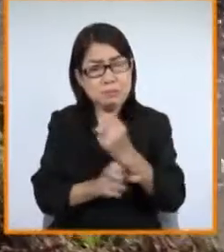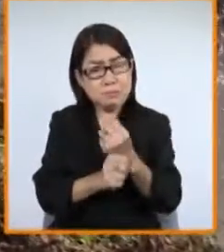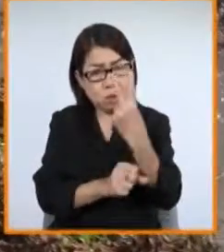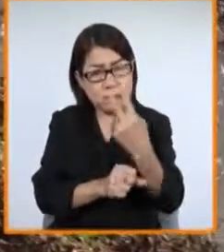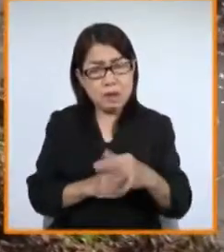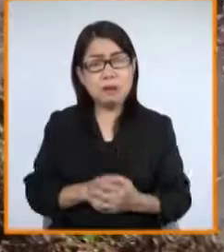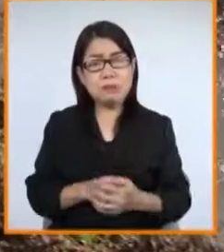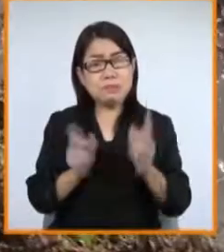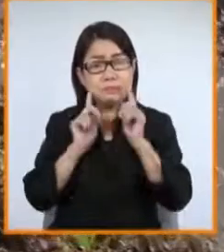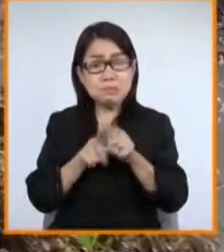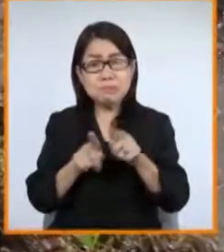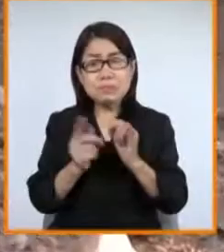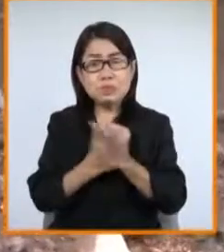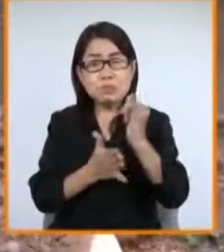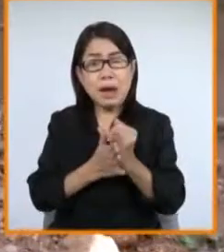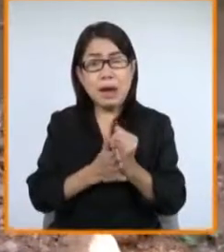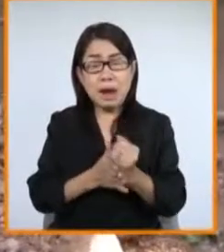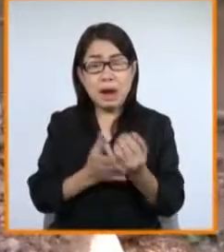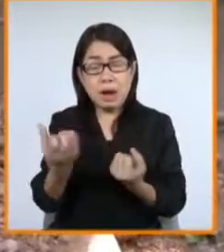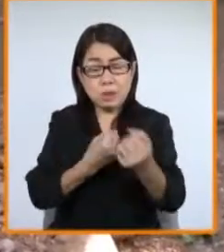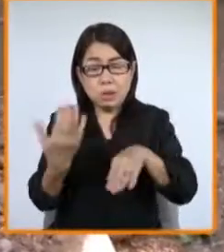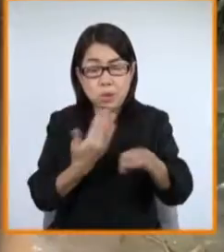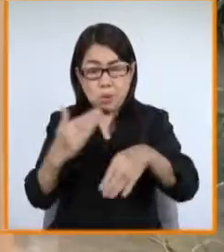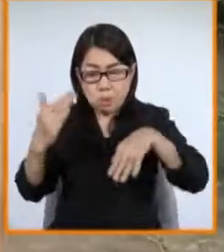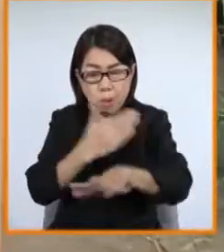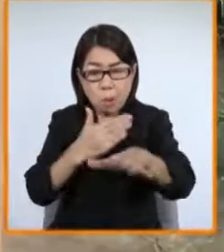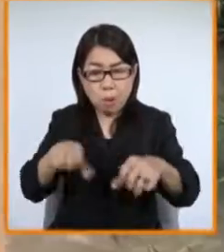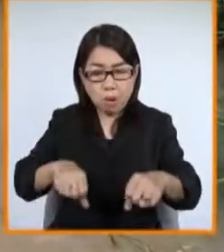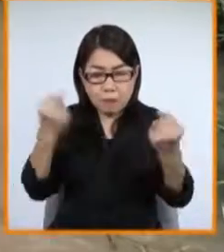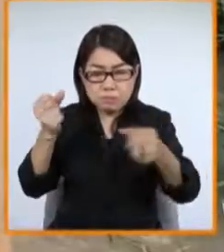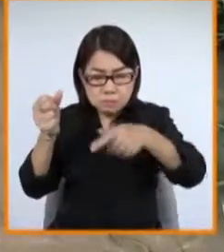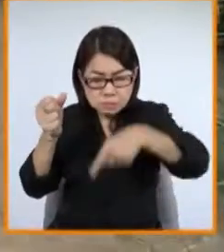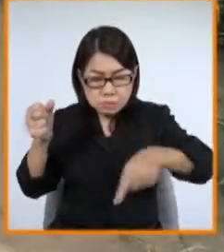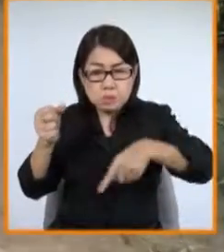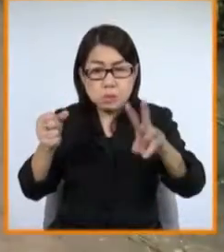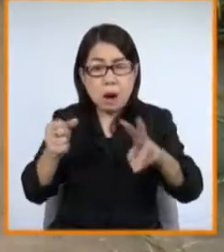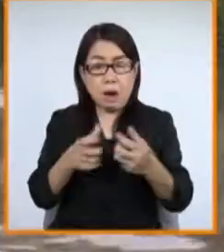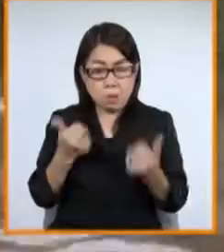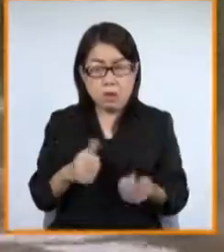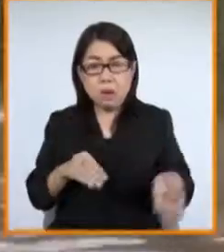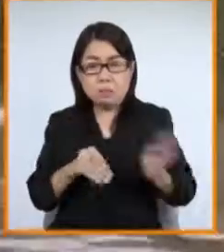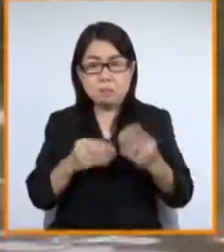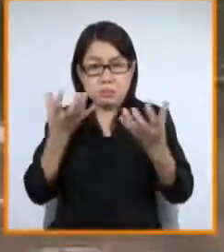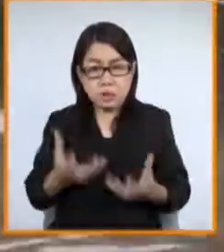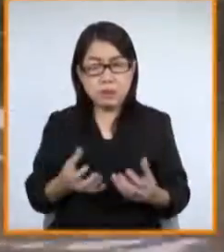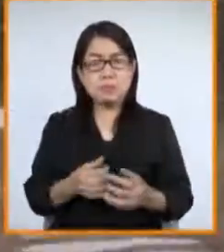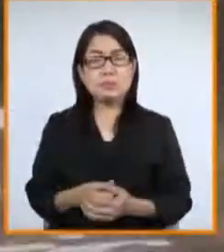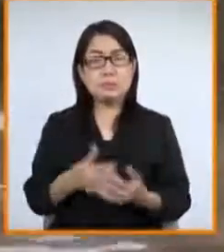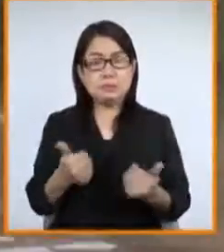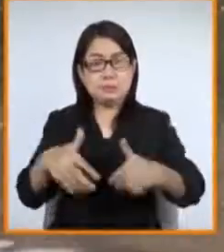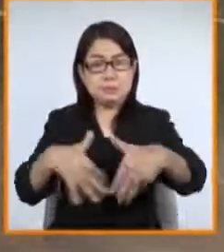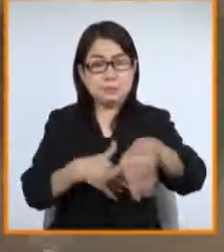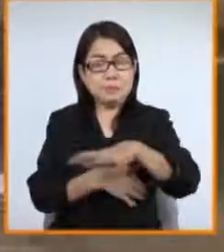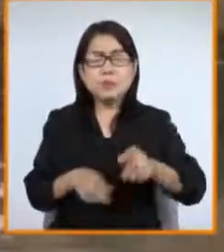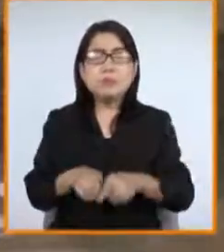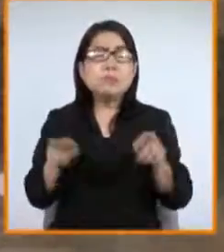2ปีแล้วนะขาดอย่างนี้เนี่ยปีนี้ครั้งแรกฮะแล้วมากเลยมากกว่าทุกปี ปัจจุบันชาวบ้านไพรนกยูงยังคงใช้